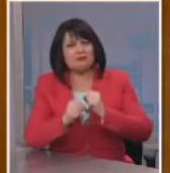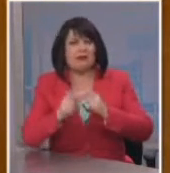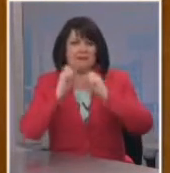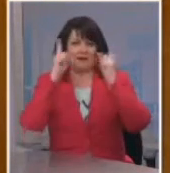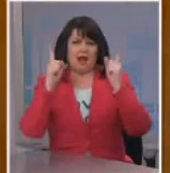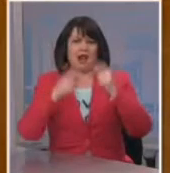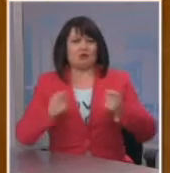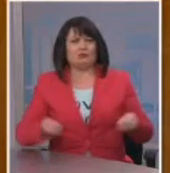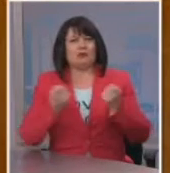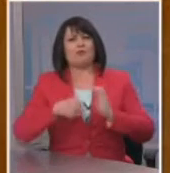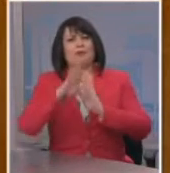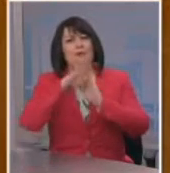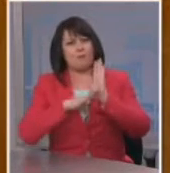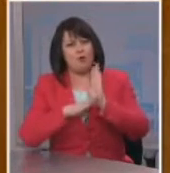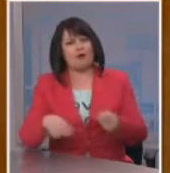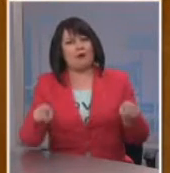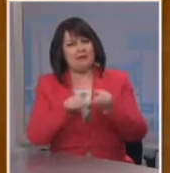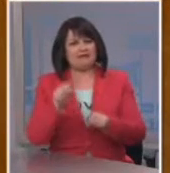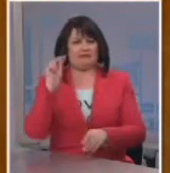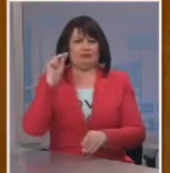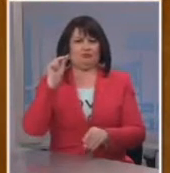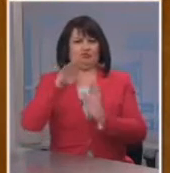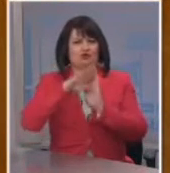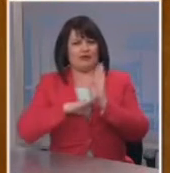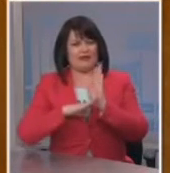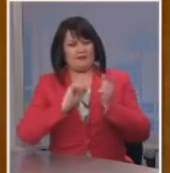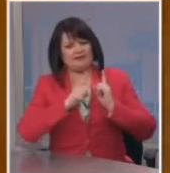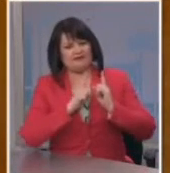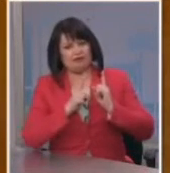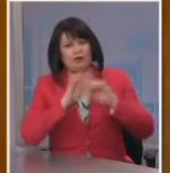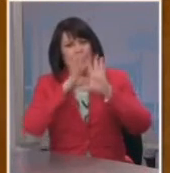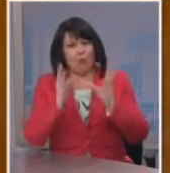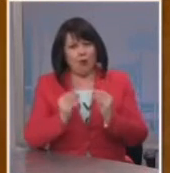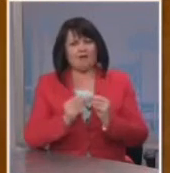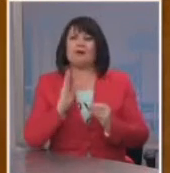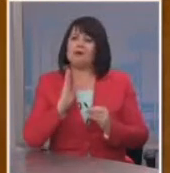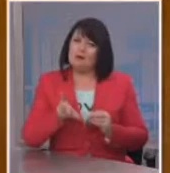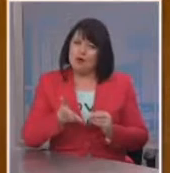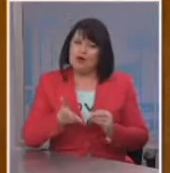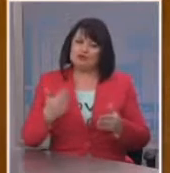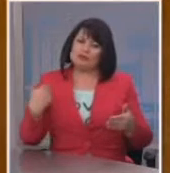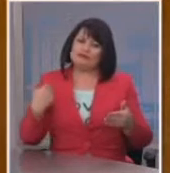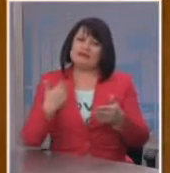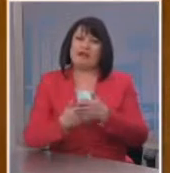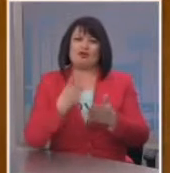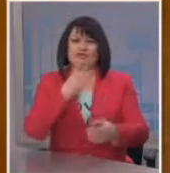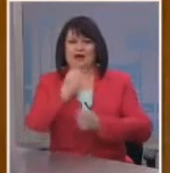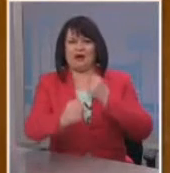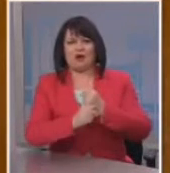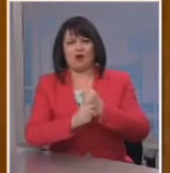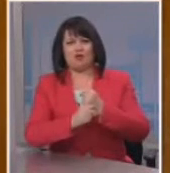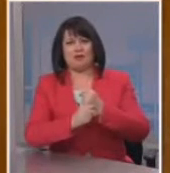το δικό μας πρόγραμμα μαζί με τις δεσμεύσεις που έχουμε για τη συμφωνία, για να μπορέσουμε στο τέλος αυτής της τετραετίας